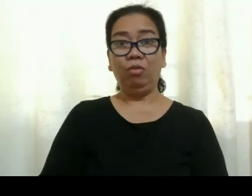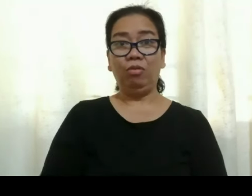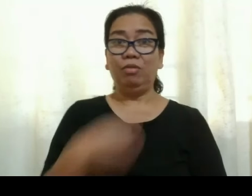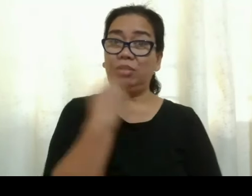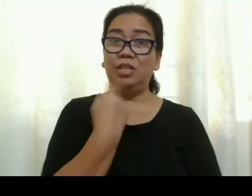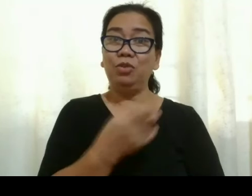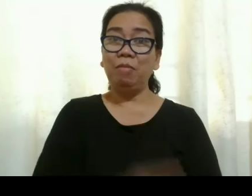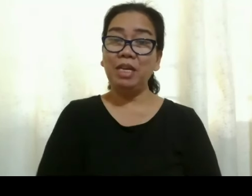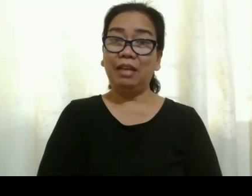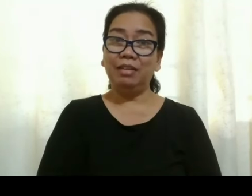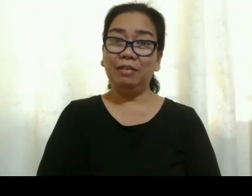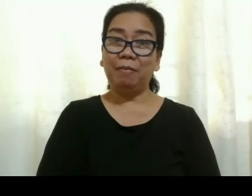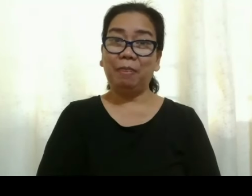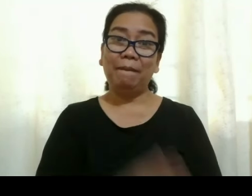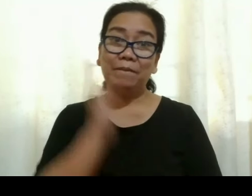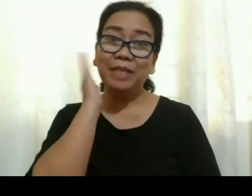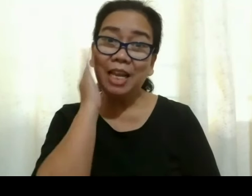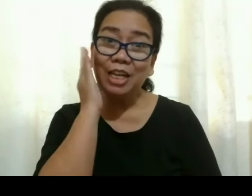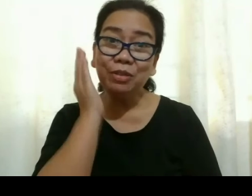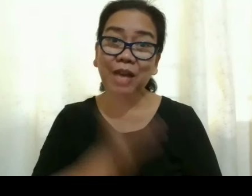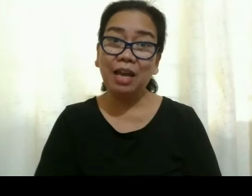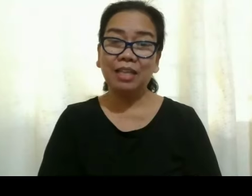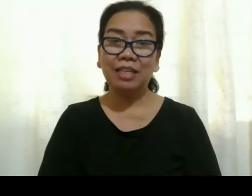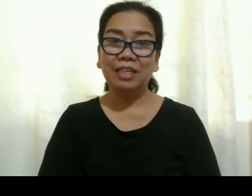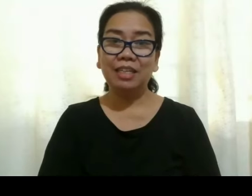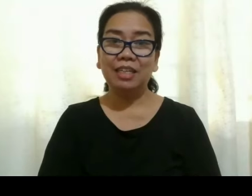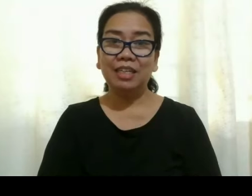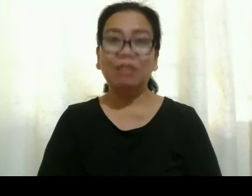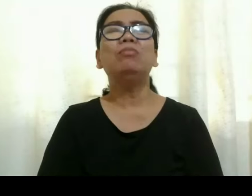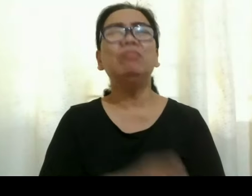Oh. Sino naman yan? Kilala niyo siya?